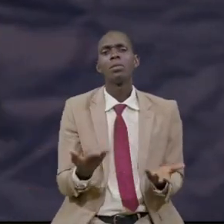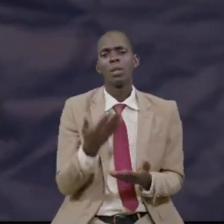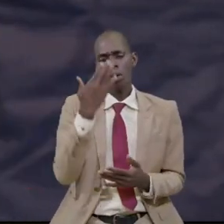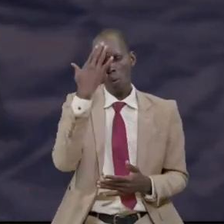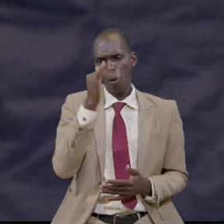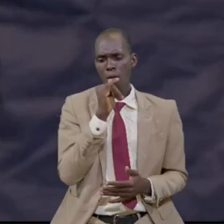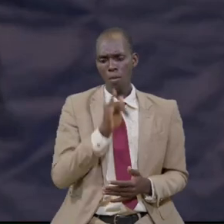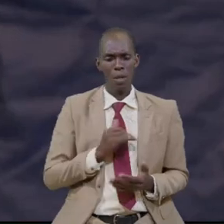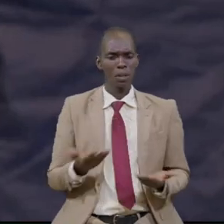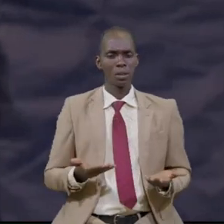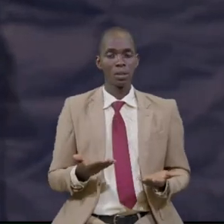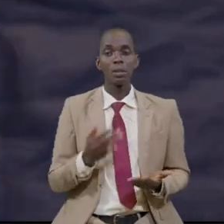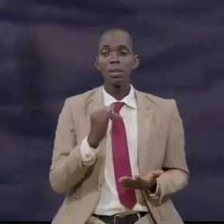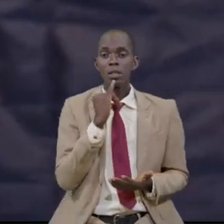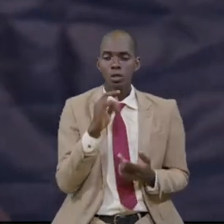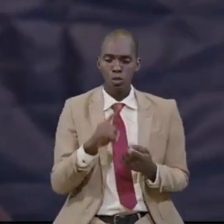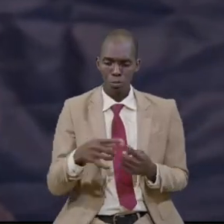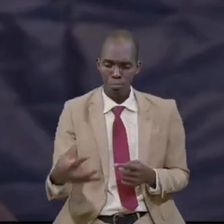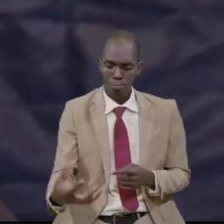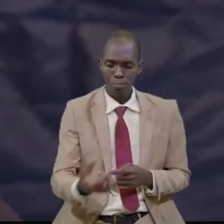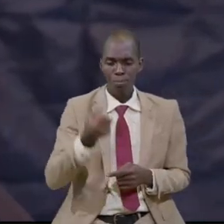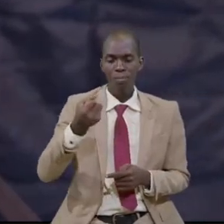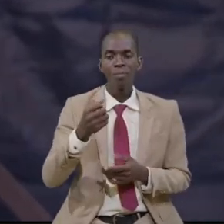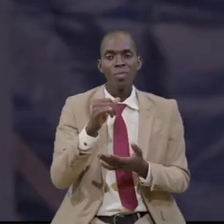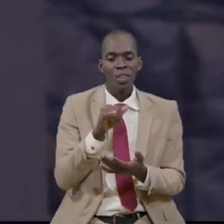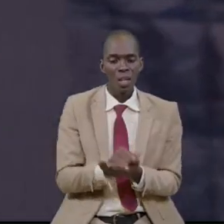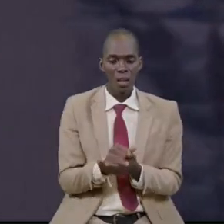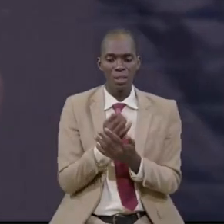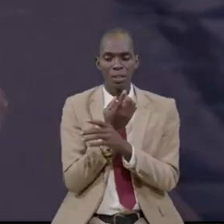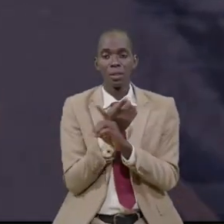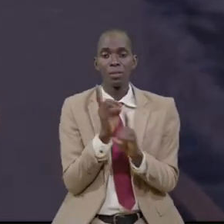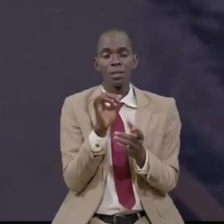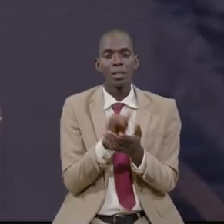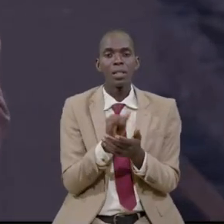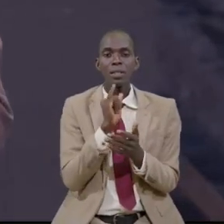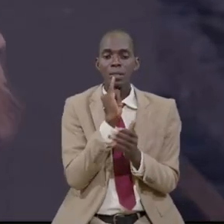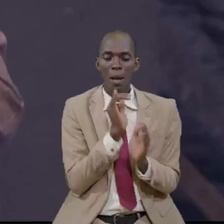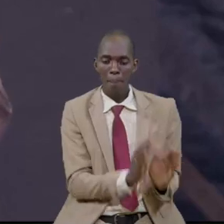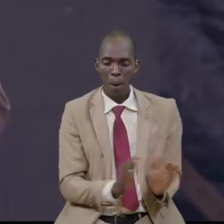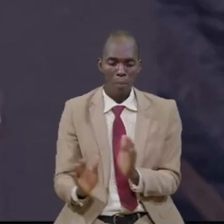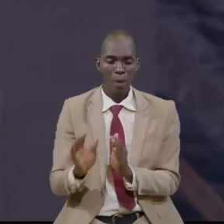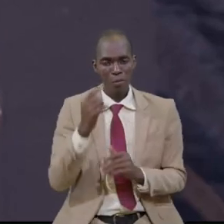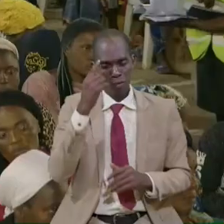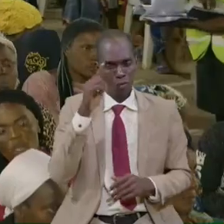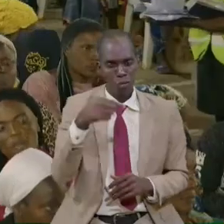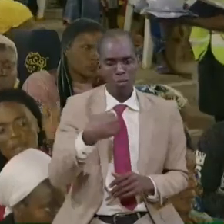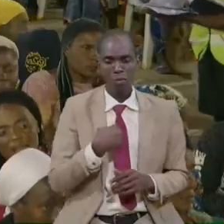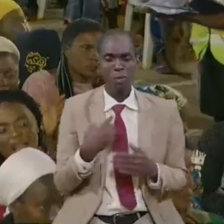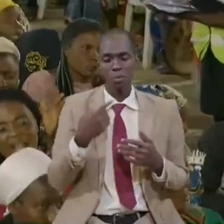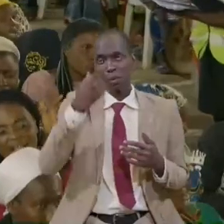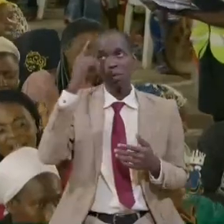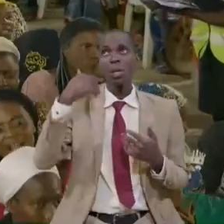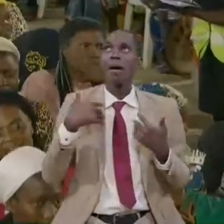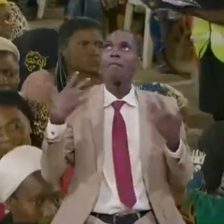pour prendre cette délivrance déjà disponible, parce qu'il l'a déjà fait. Alors vous allez